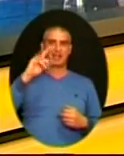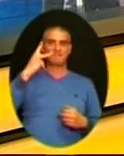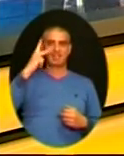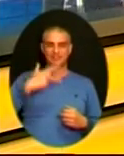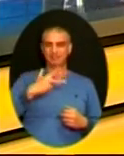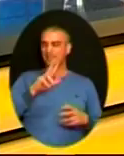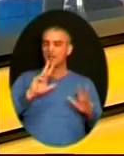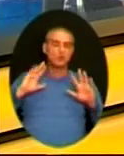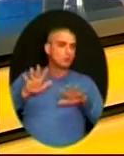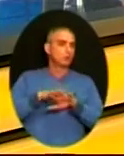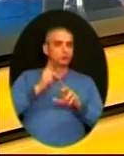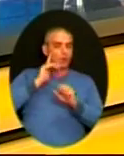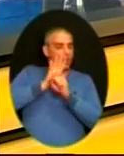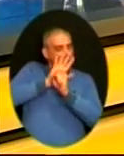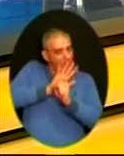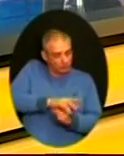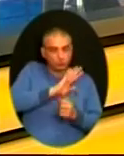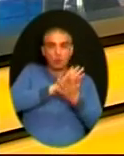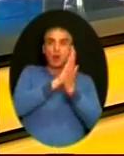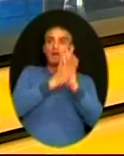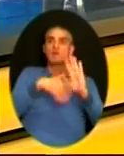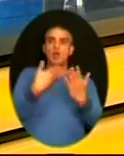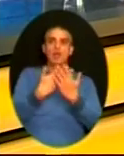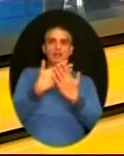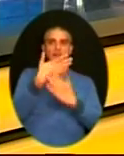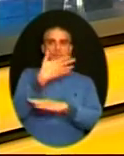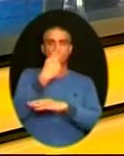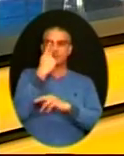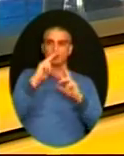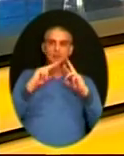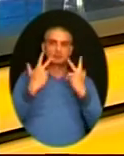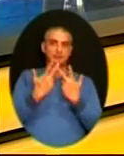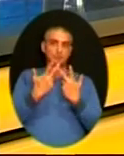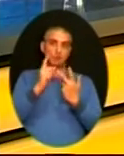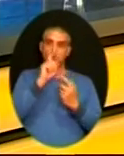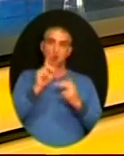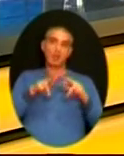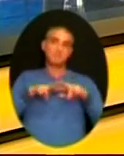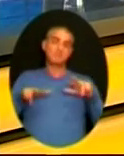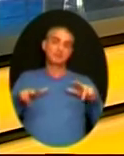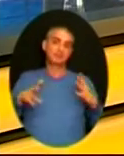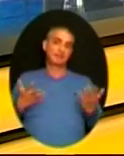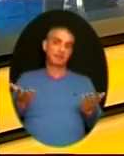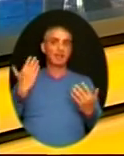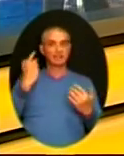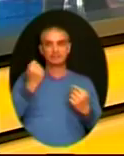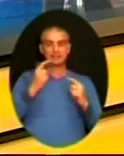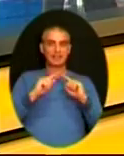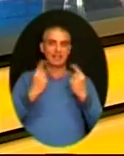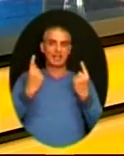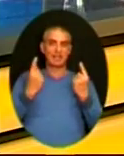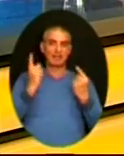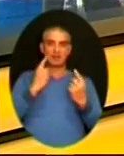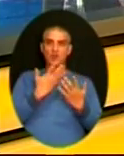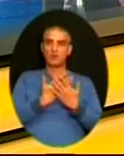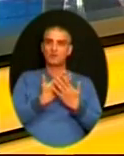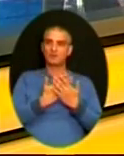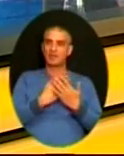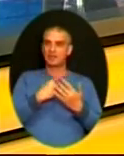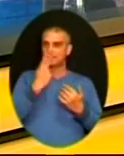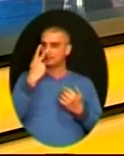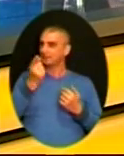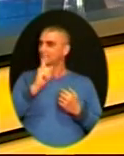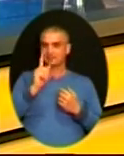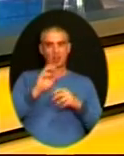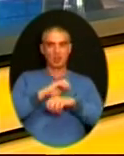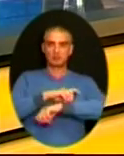שהתחושה שכל כך לחצו אותו להיות עד מדינה, ואני מדברת ציבורית, יכול להיות שהמצב בפועל היה קצת אחר, אבל העובדה, הנה אנחנו רואים, זה